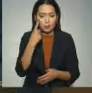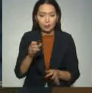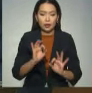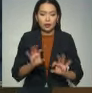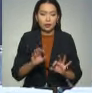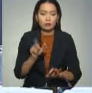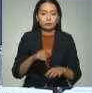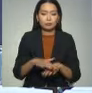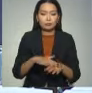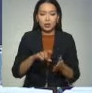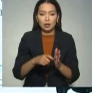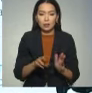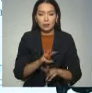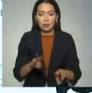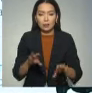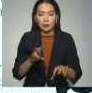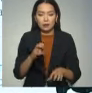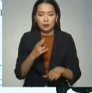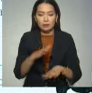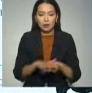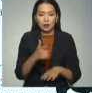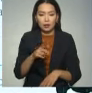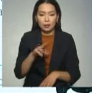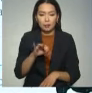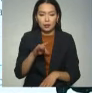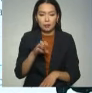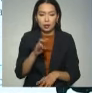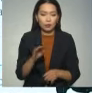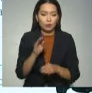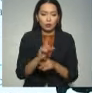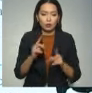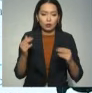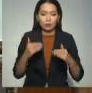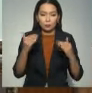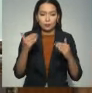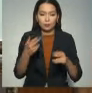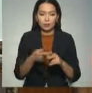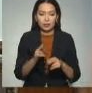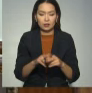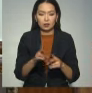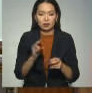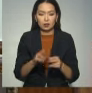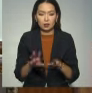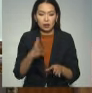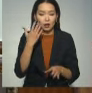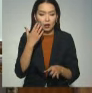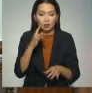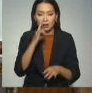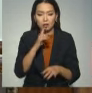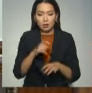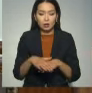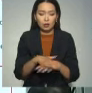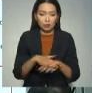членов Кабмина. Председатель Нацбанка Галымжан Пирматов добавил, что с инфляцией это еще не предел. Пик ожидает казахстанцев в